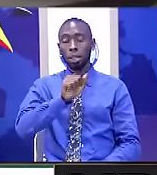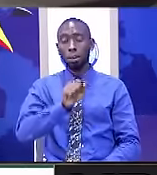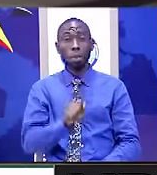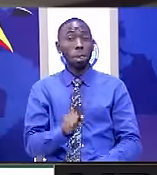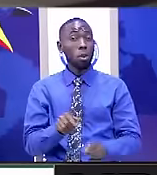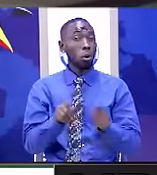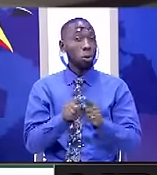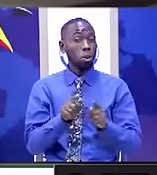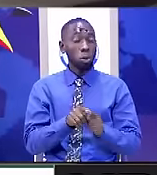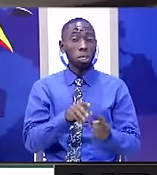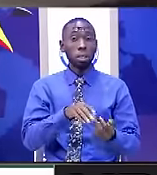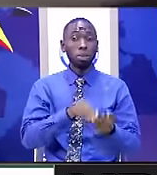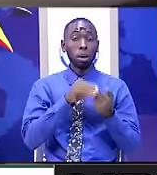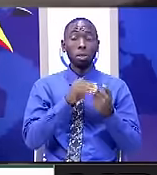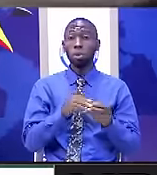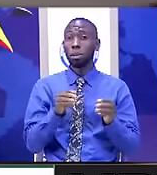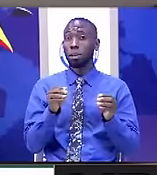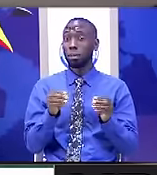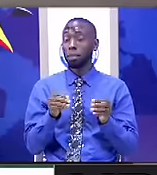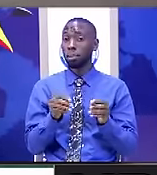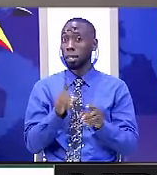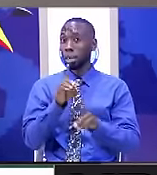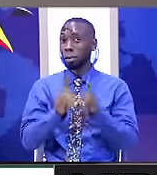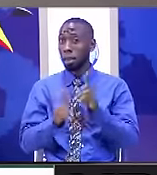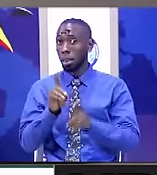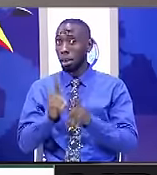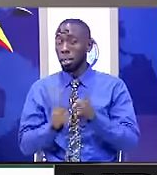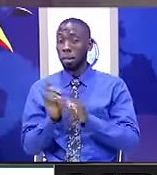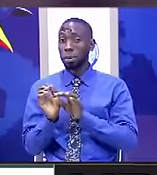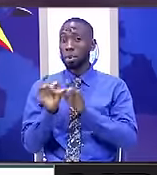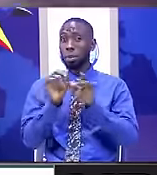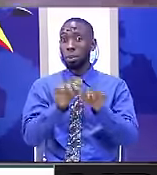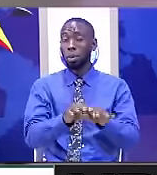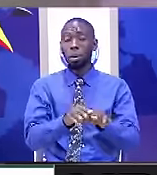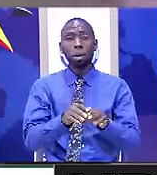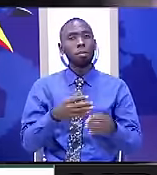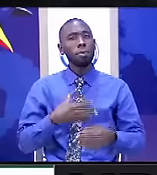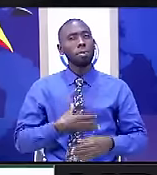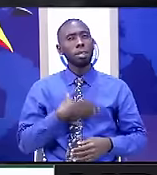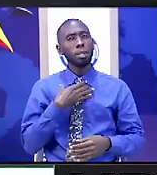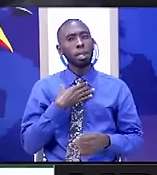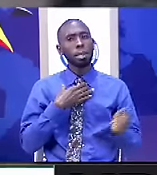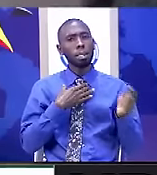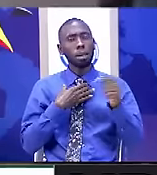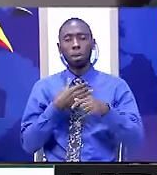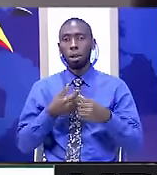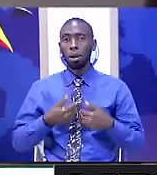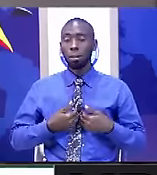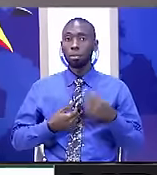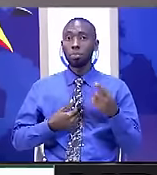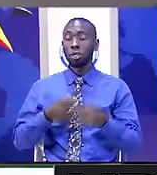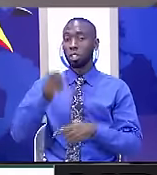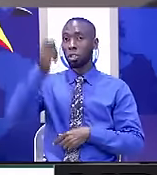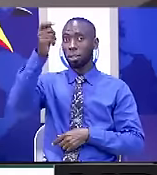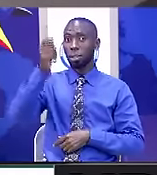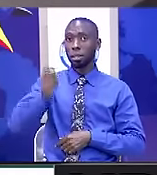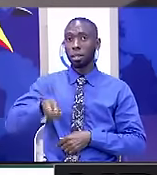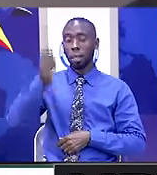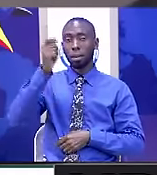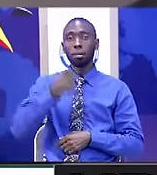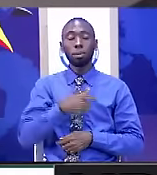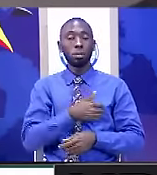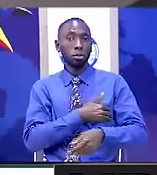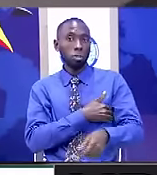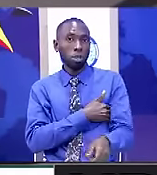mu bagenyi ab'enjawulo abazze ababaddeyo mu lutuula luno olw'enjawulo kubaddeko Chief Justice Alphonse Owinyi